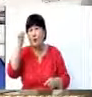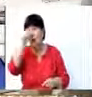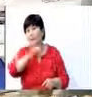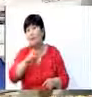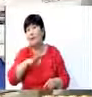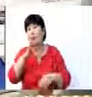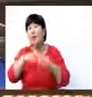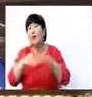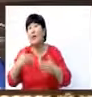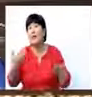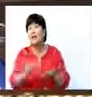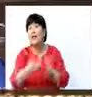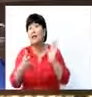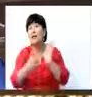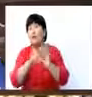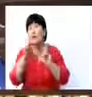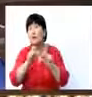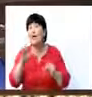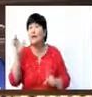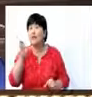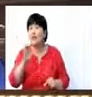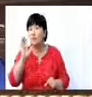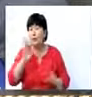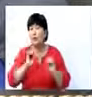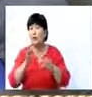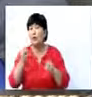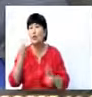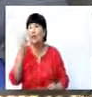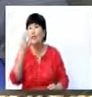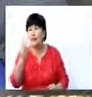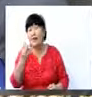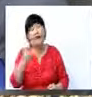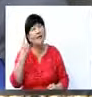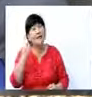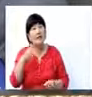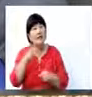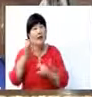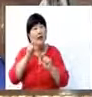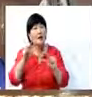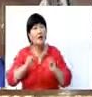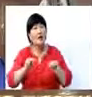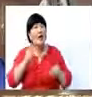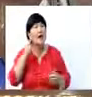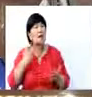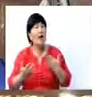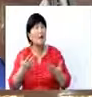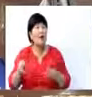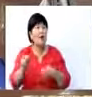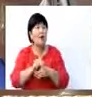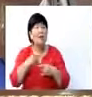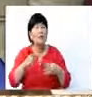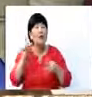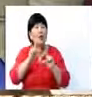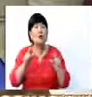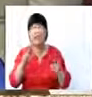году было построено заново 8 школ. К сентябрю сдадут еще 3. Единственный главный учитель области сомневается, что ремонт ряда